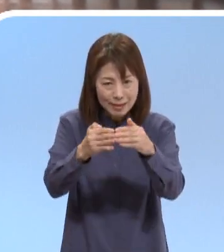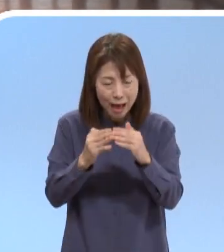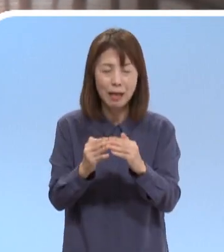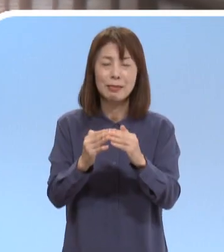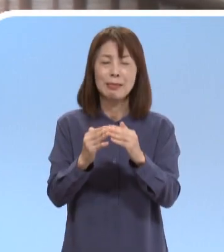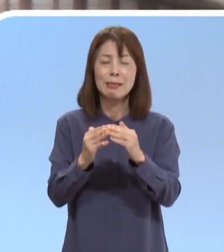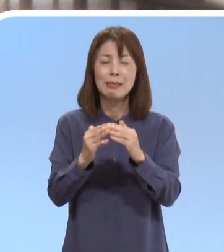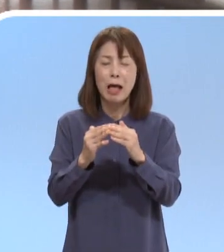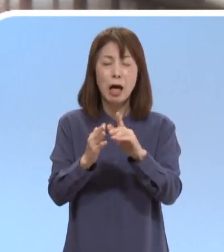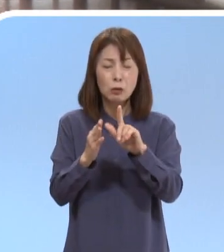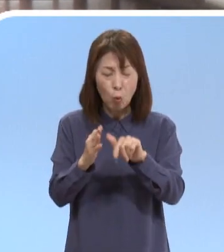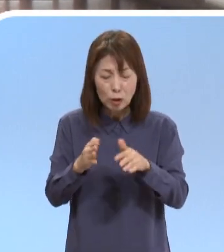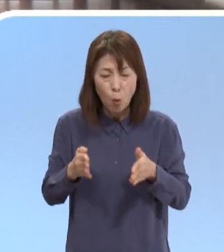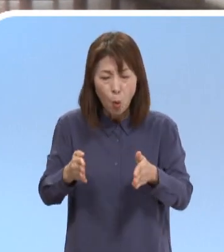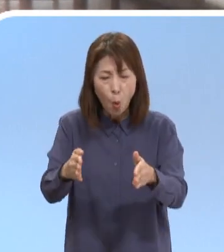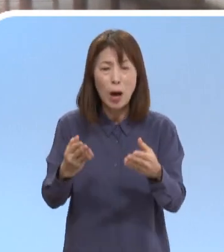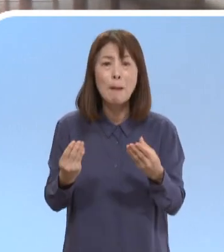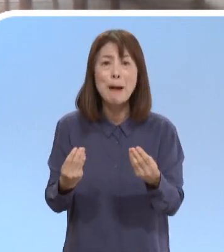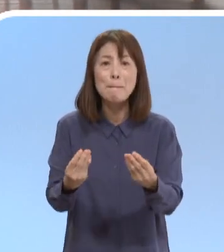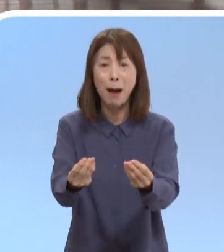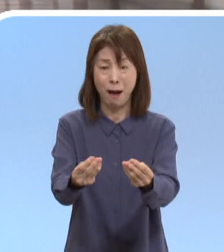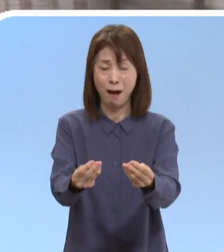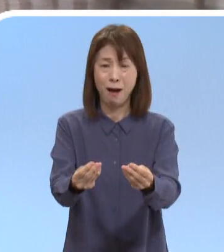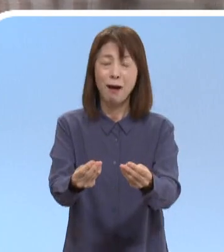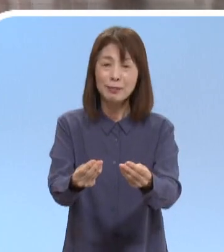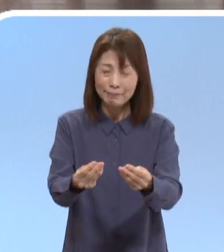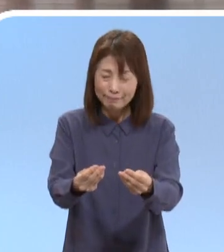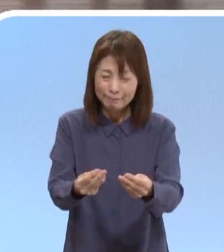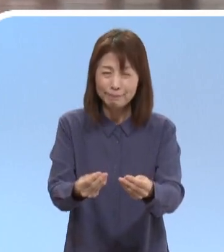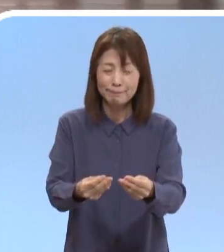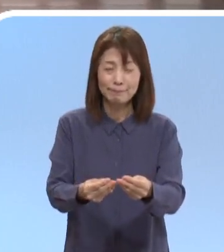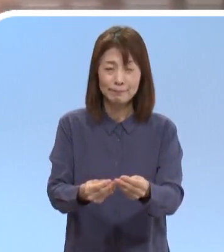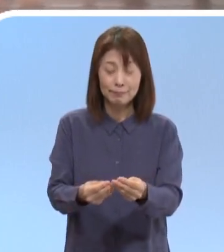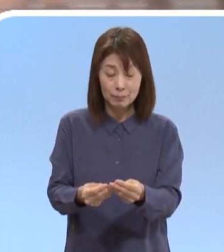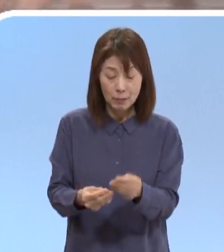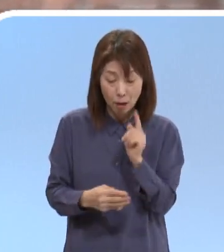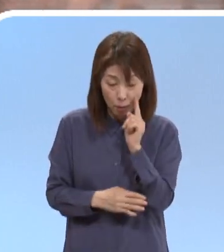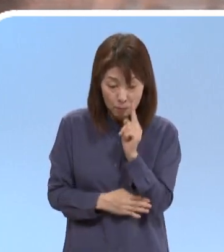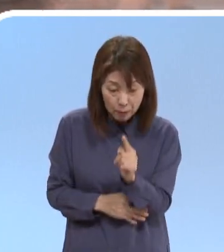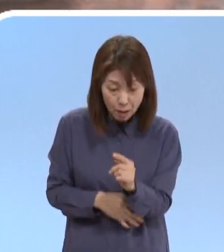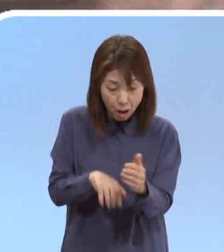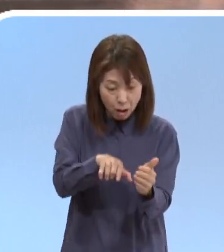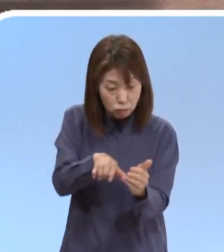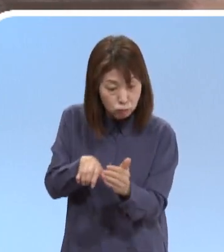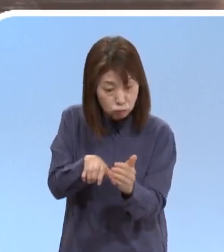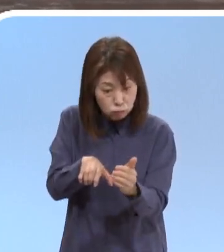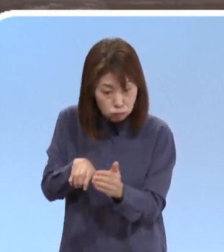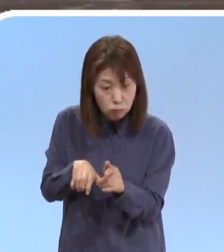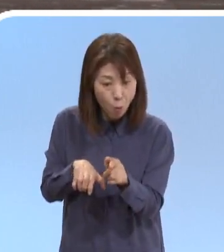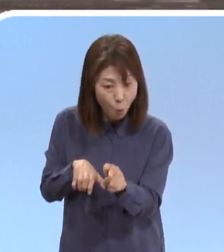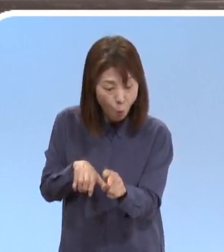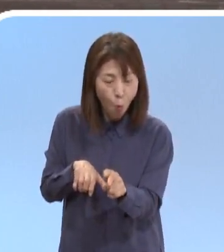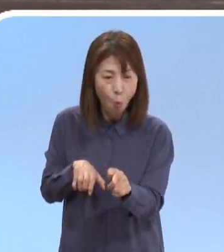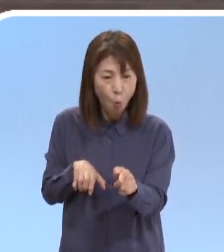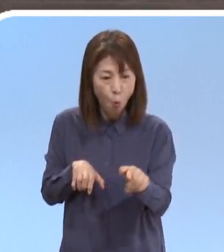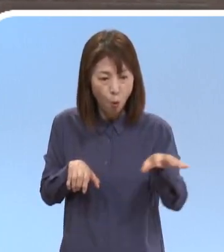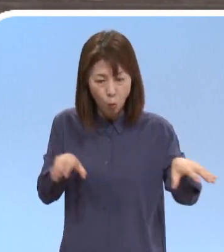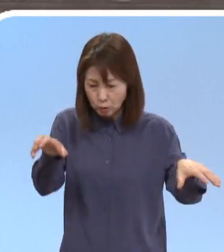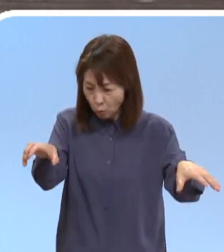築城当時のままの。 うわ、そうですか、 はい、削り方が、普通の観覧じゃなくて長男削り